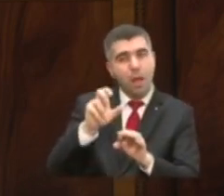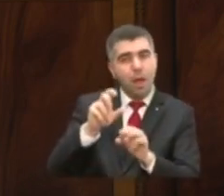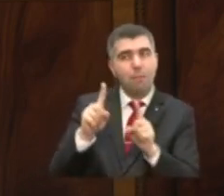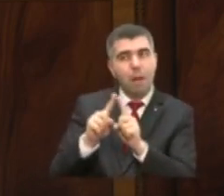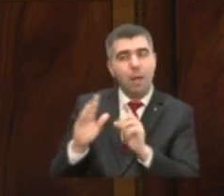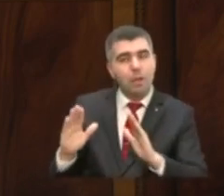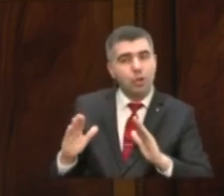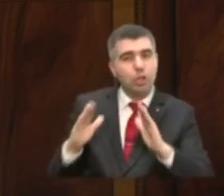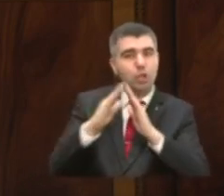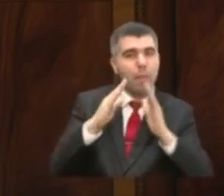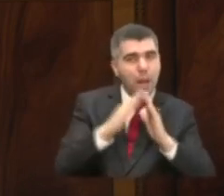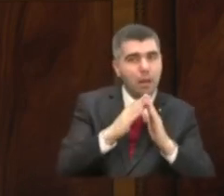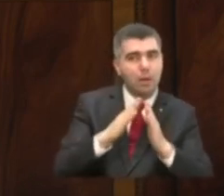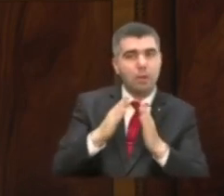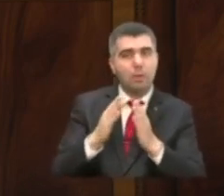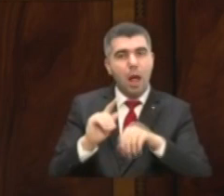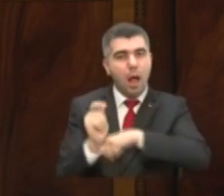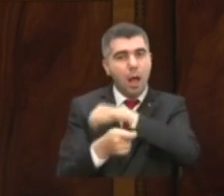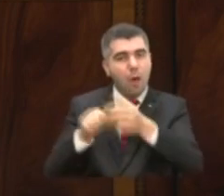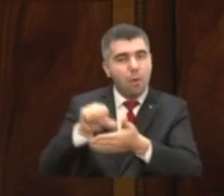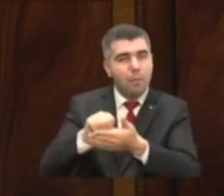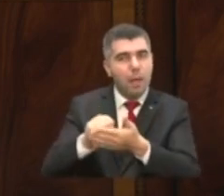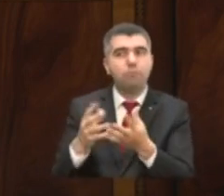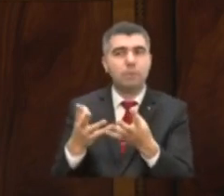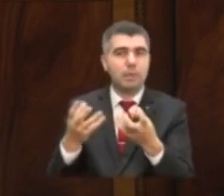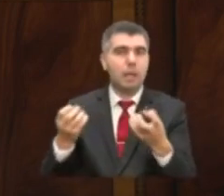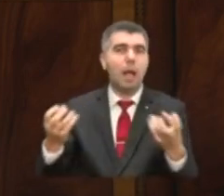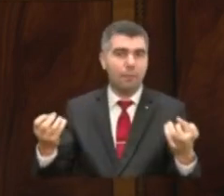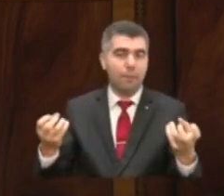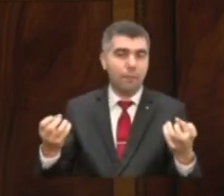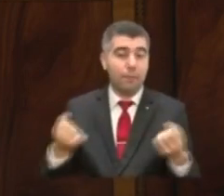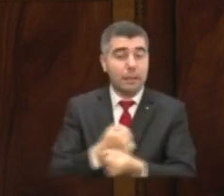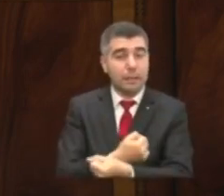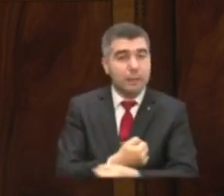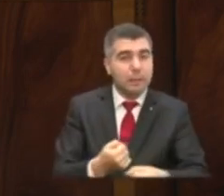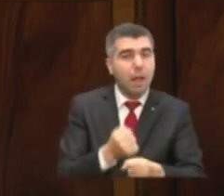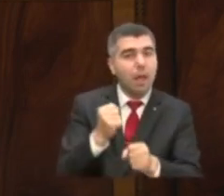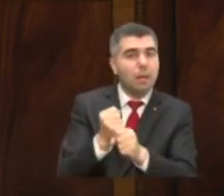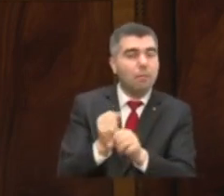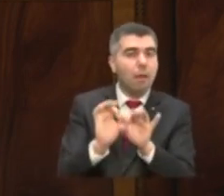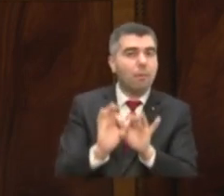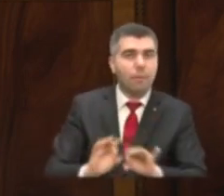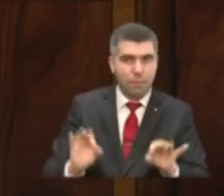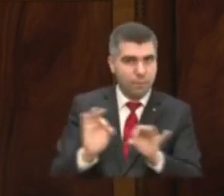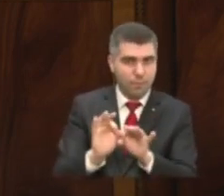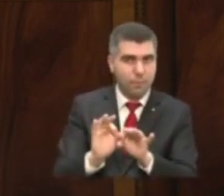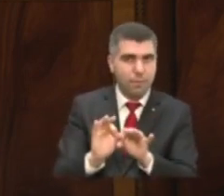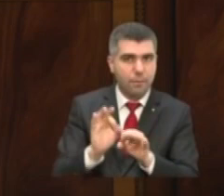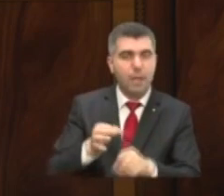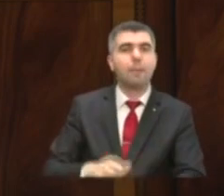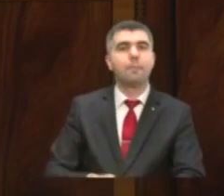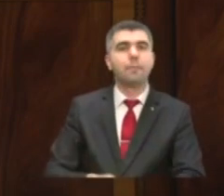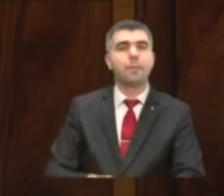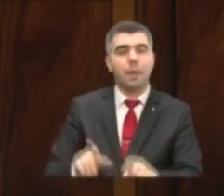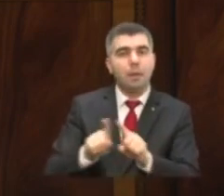متضررين أكثر من هذه الآفة. ونعتبر أن معضلة بطالة الشباب هيكلية ويجب معالجتها